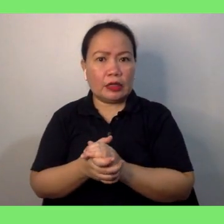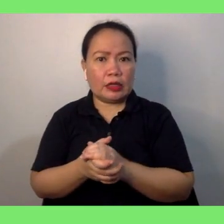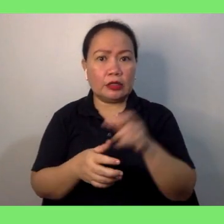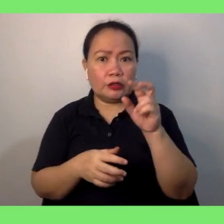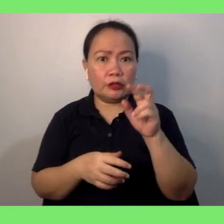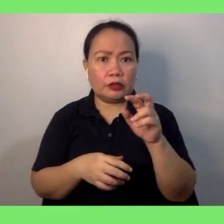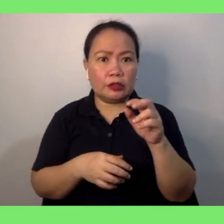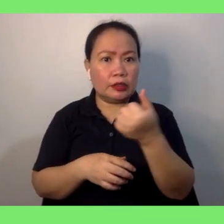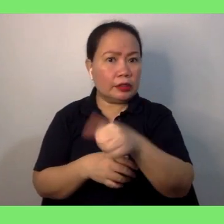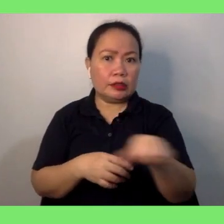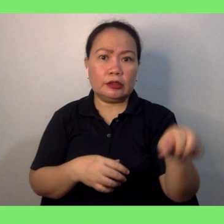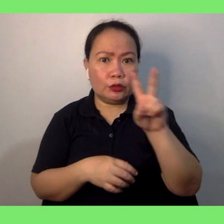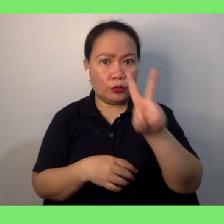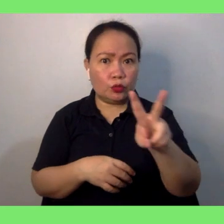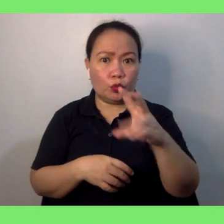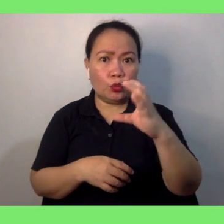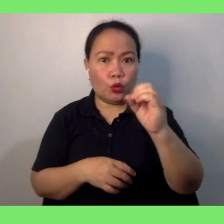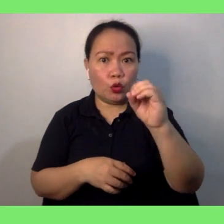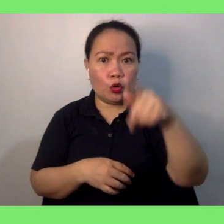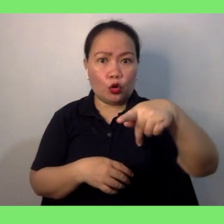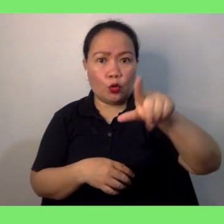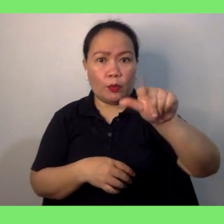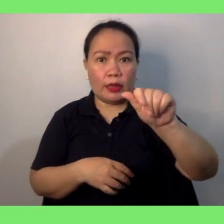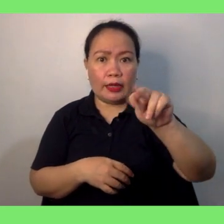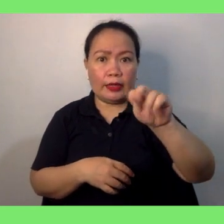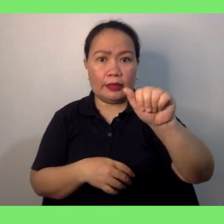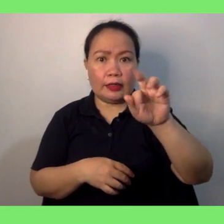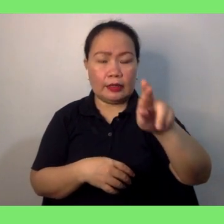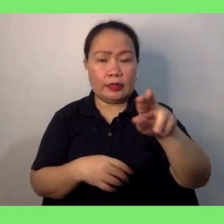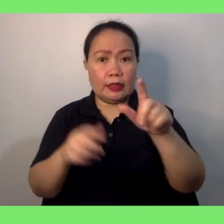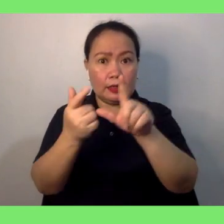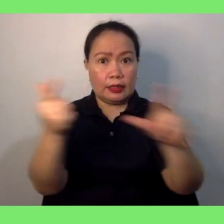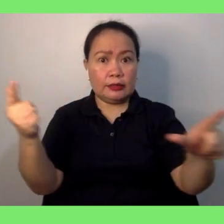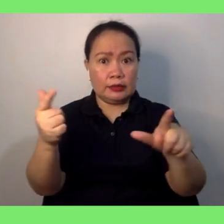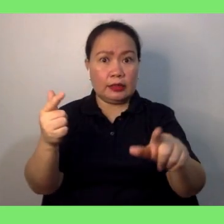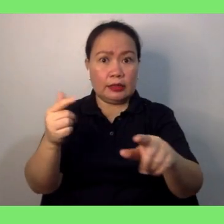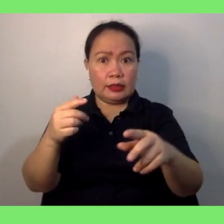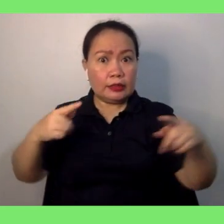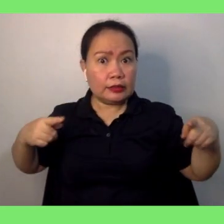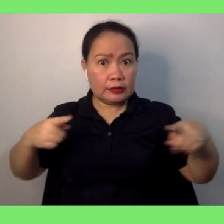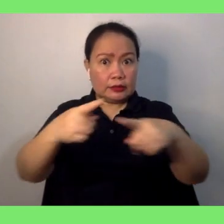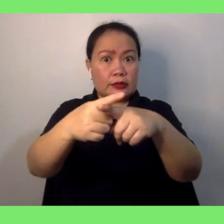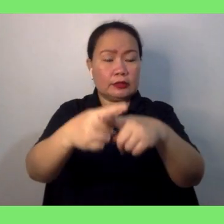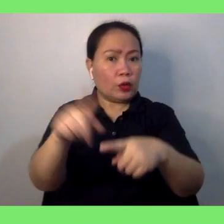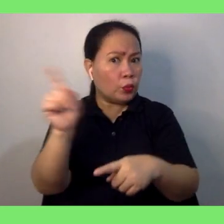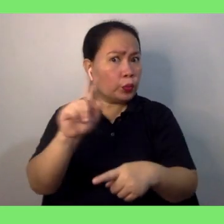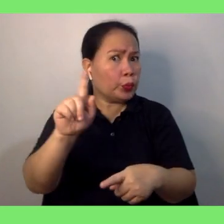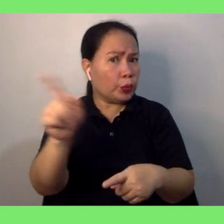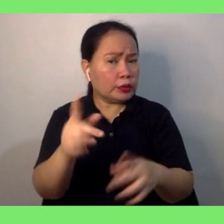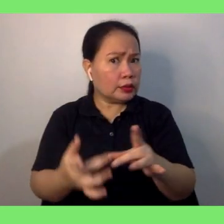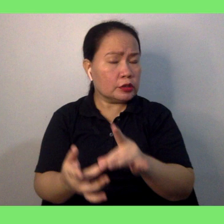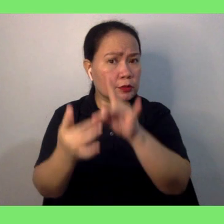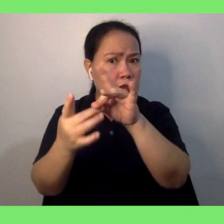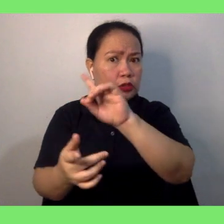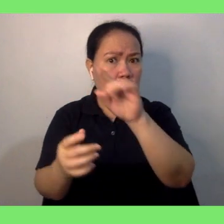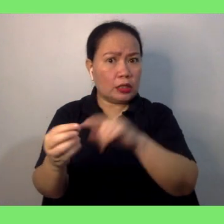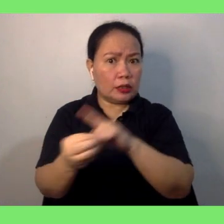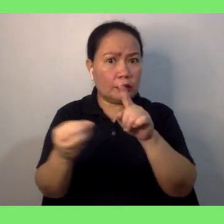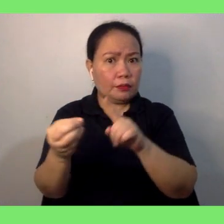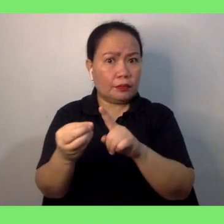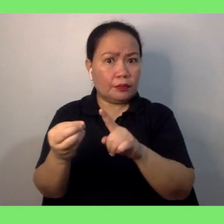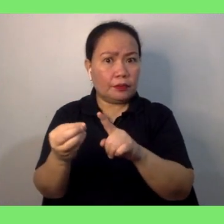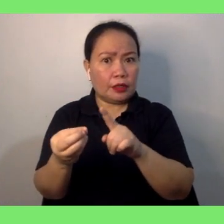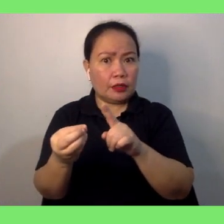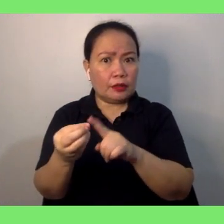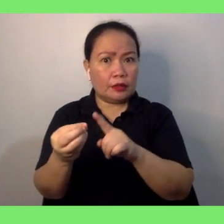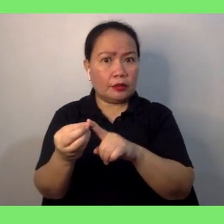line sa parallel line. So, anong pinagkaiba? Okay? So, there is something special with